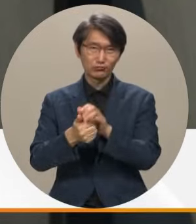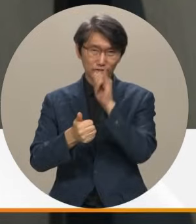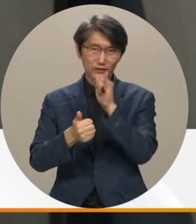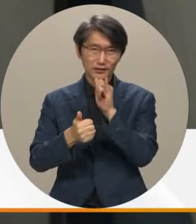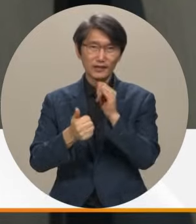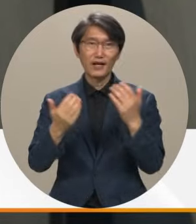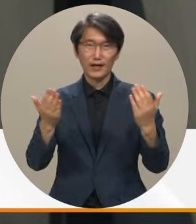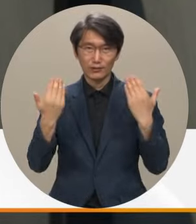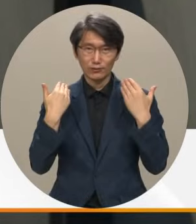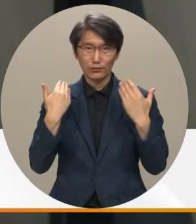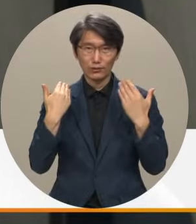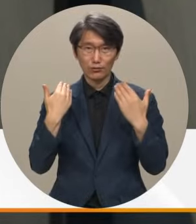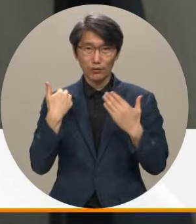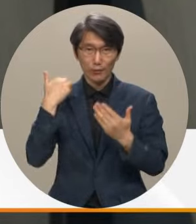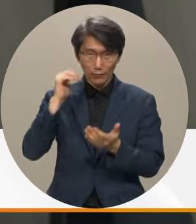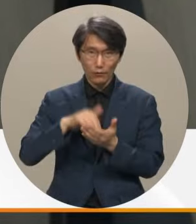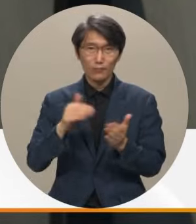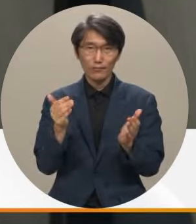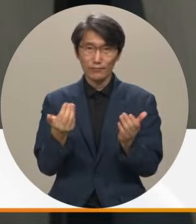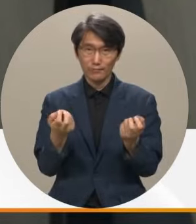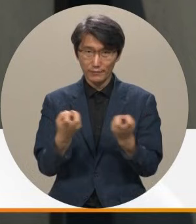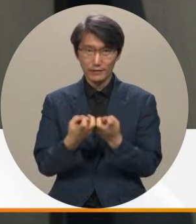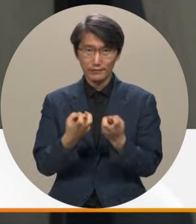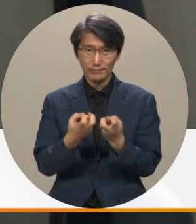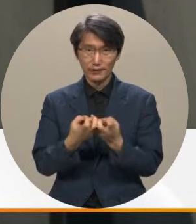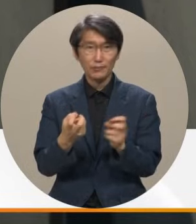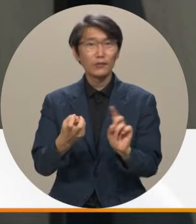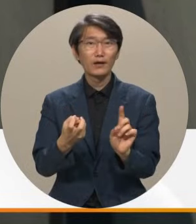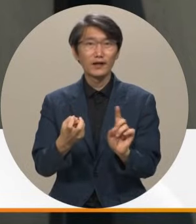수 있는 믿음직한 그런 걸로 만들 것인가. 이런